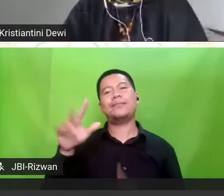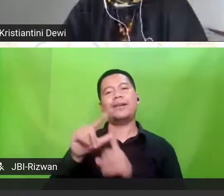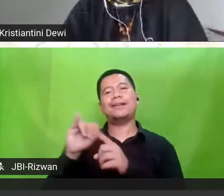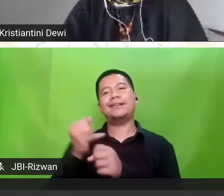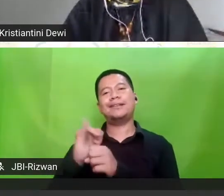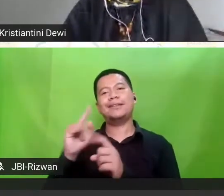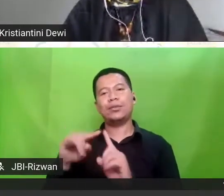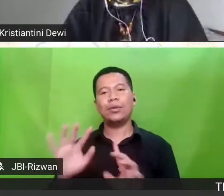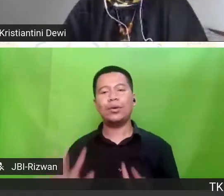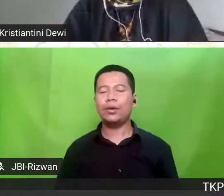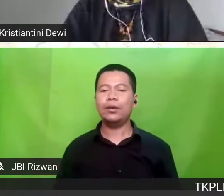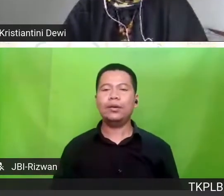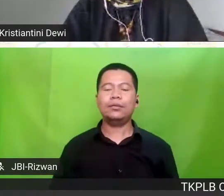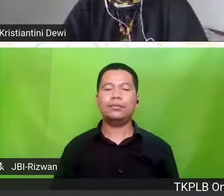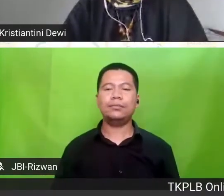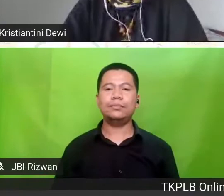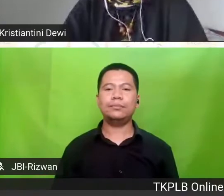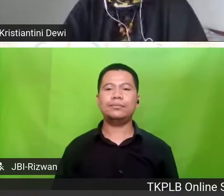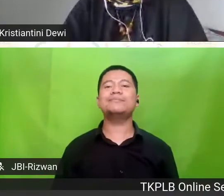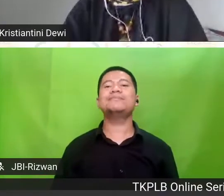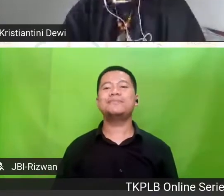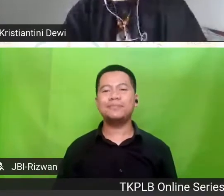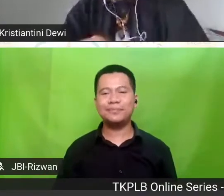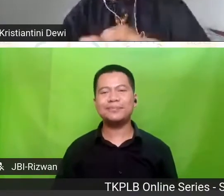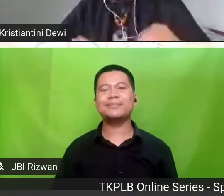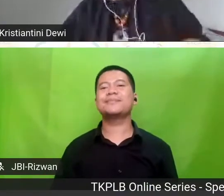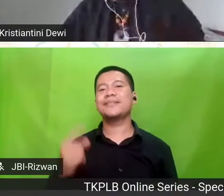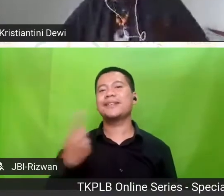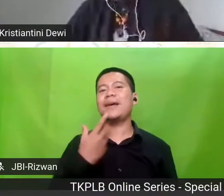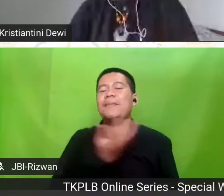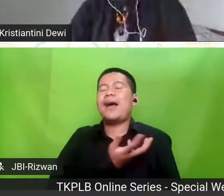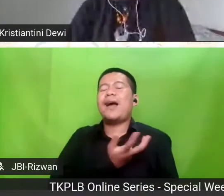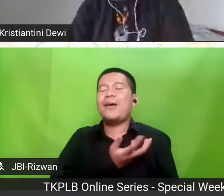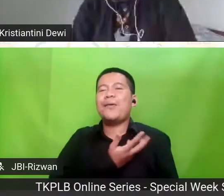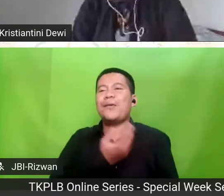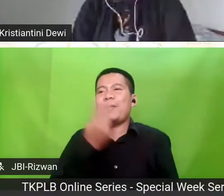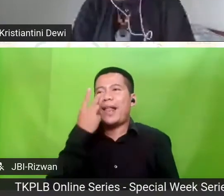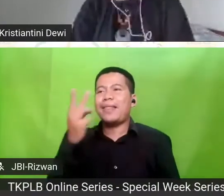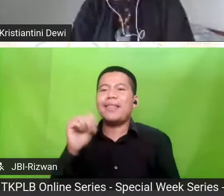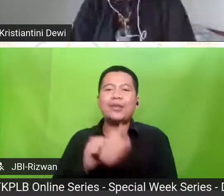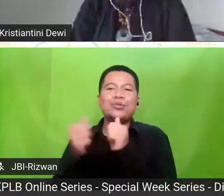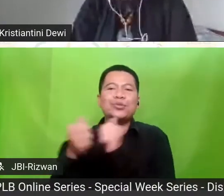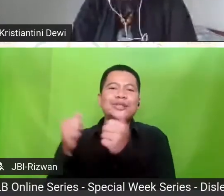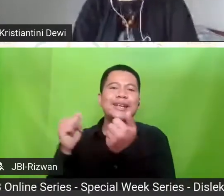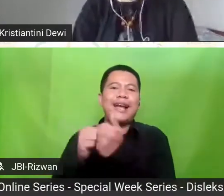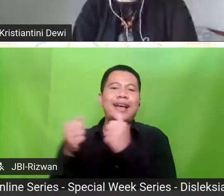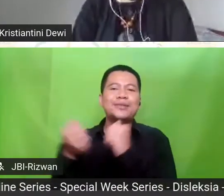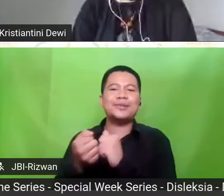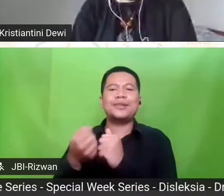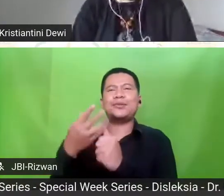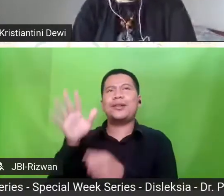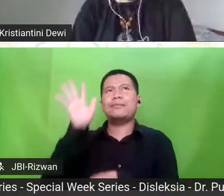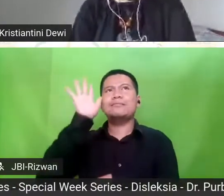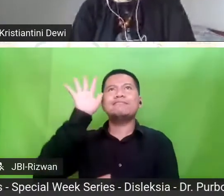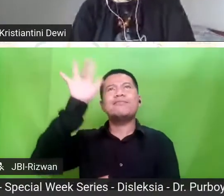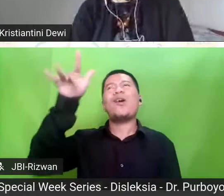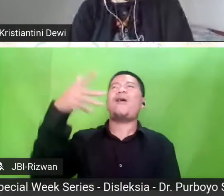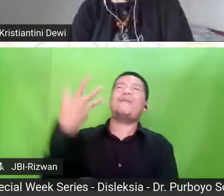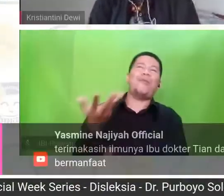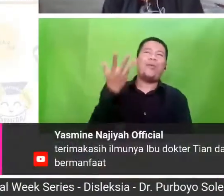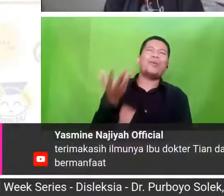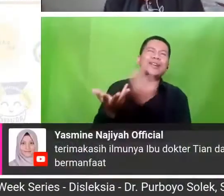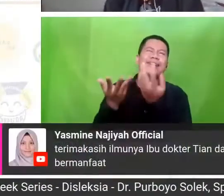itu, kita memang ingin sekali menemukan kasus-kasus yang sudah bisa kita prediksi bakalan nih